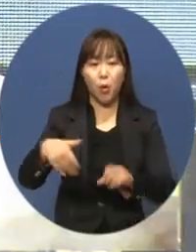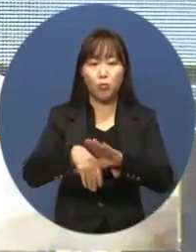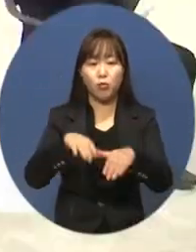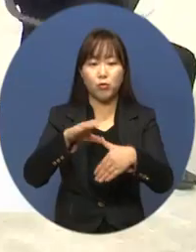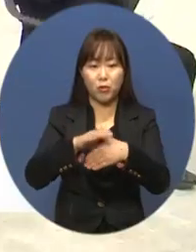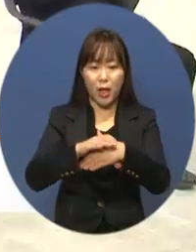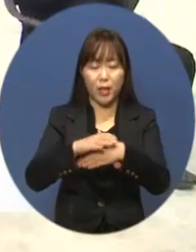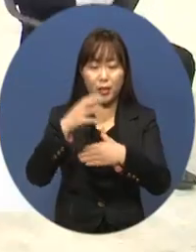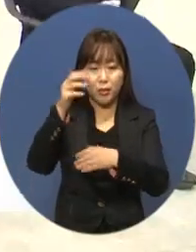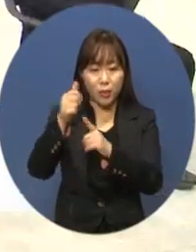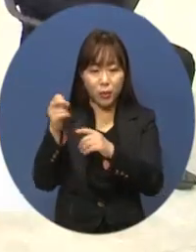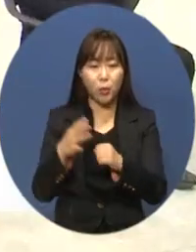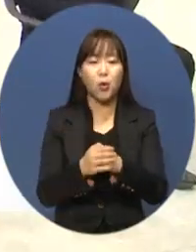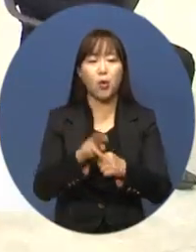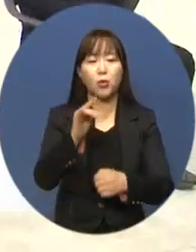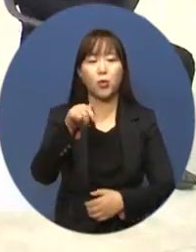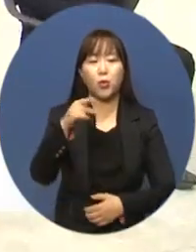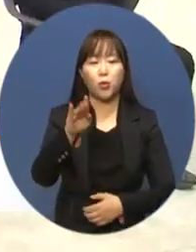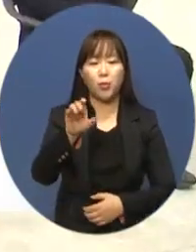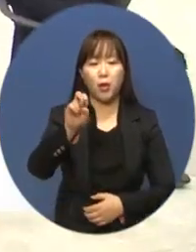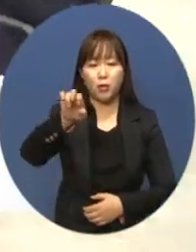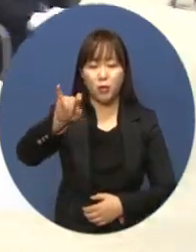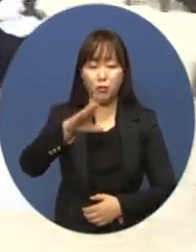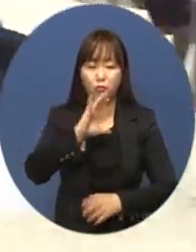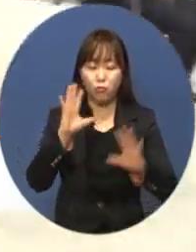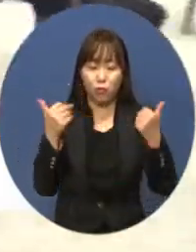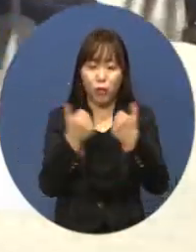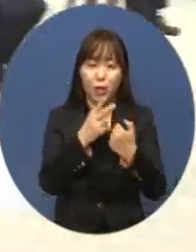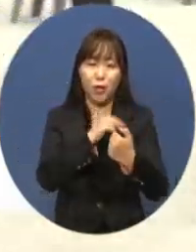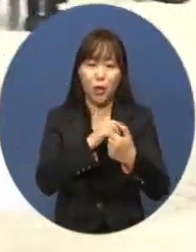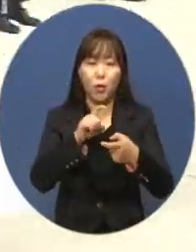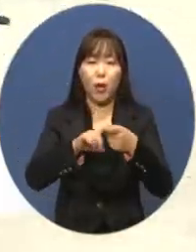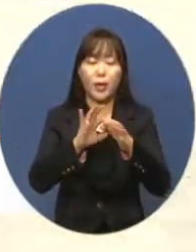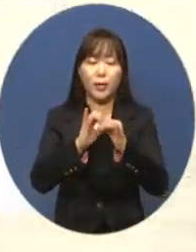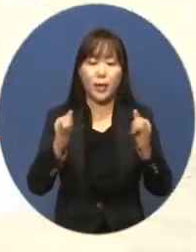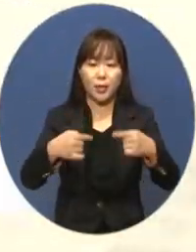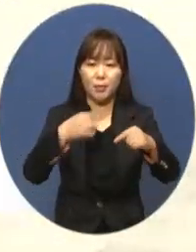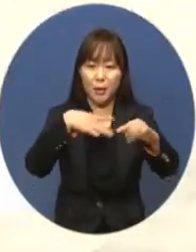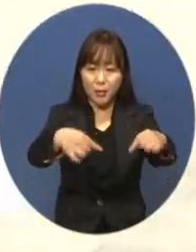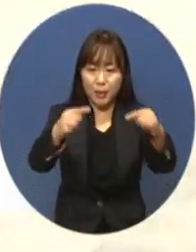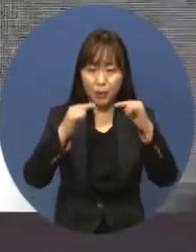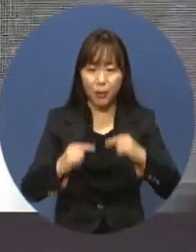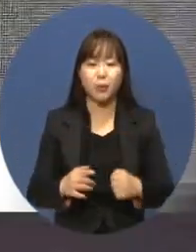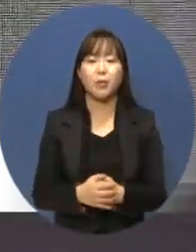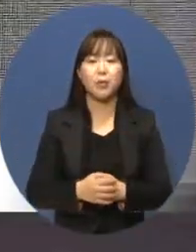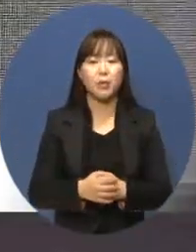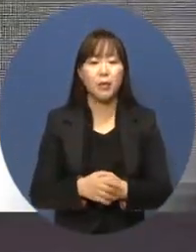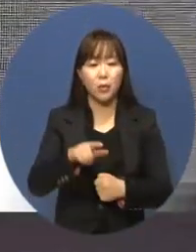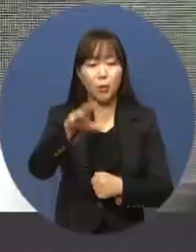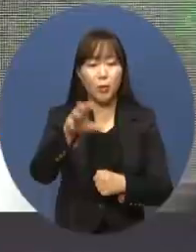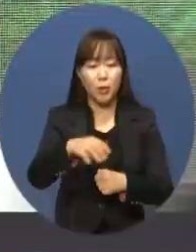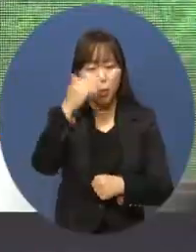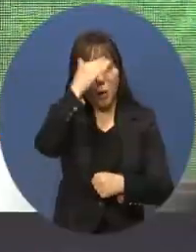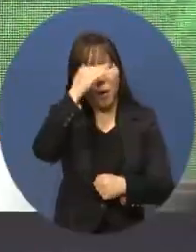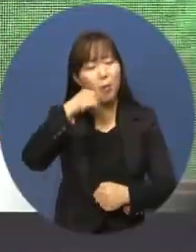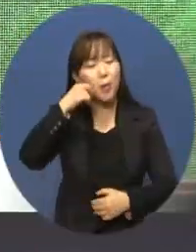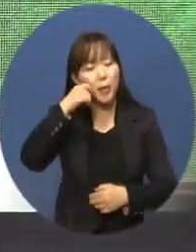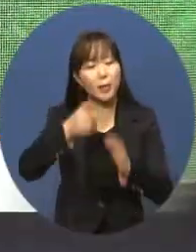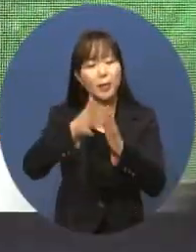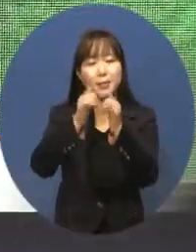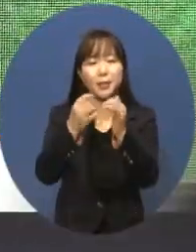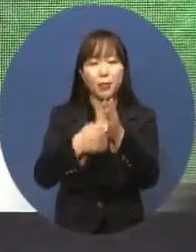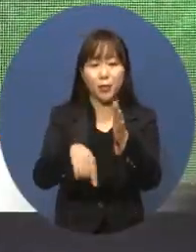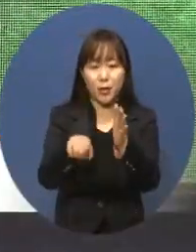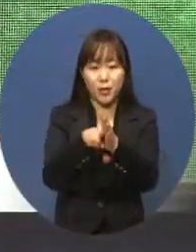문화재청장, 소병철 국회의원 등 관계자들만 참석해 소규모로 진행됐으며 현장에서 관람하지 못하는 시민을